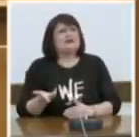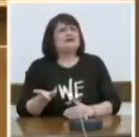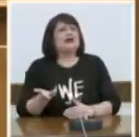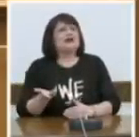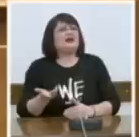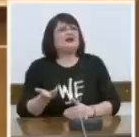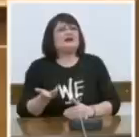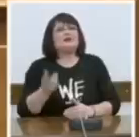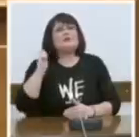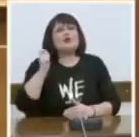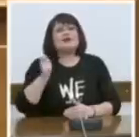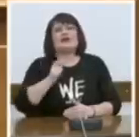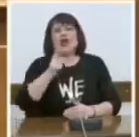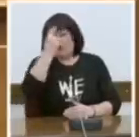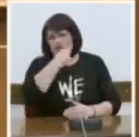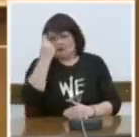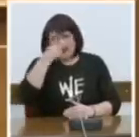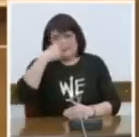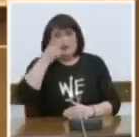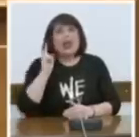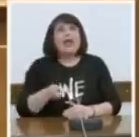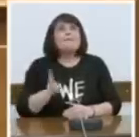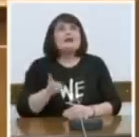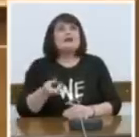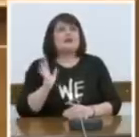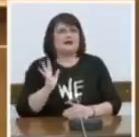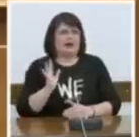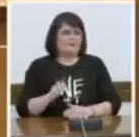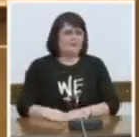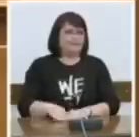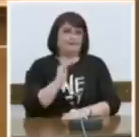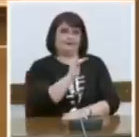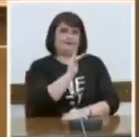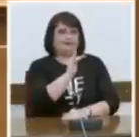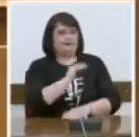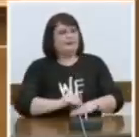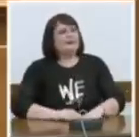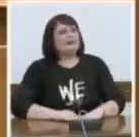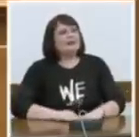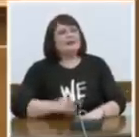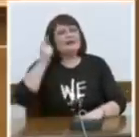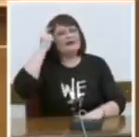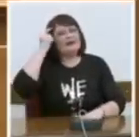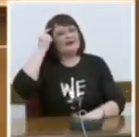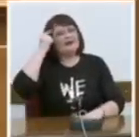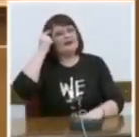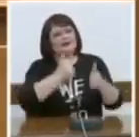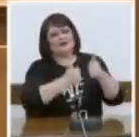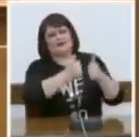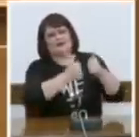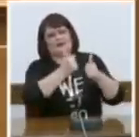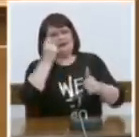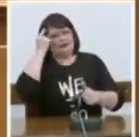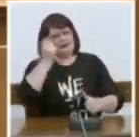των δικαιωμάτων, υπάρχουν κίνδυνοι και στους επισημαίνουμε. Επειδή λοιπόν οι αναμετρήσεις είναι ιδεολογικές και τα κόμματα υπηρετούν